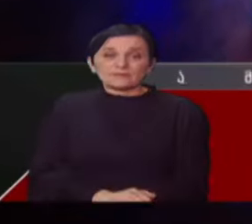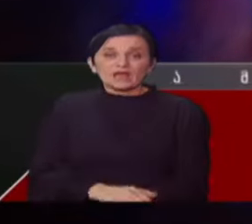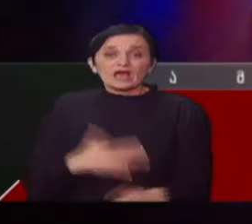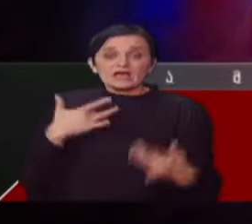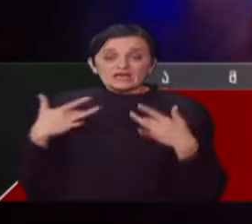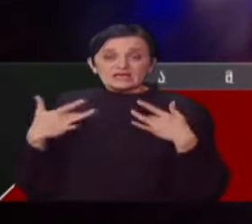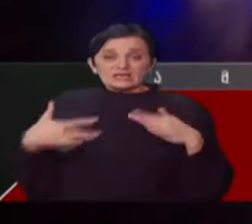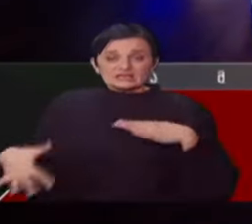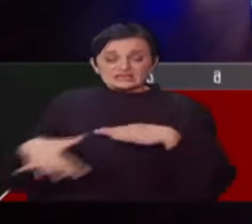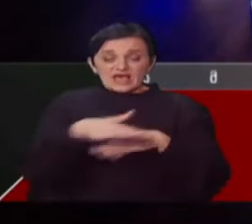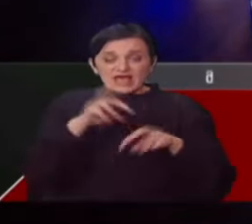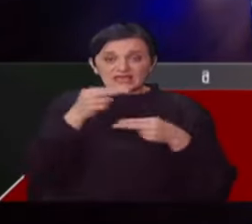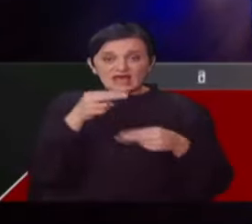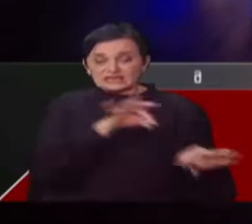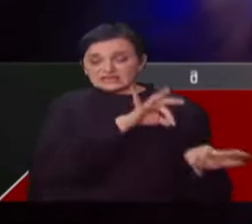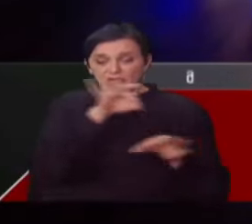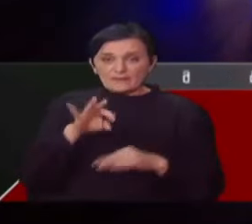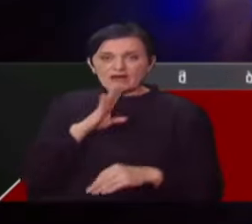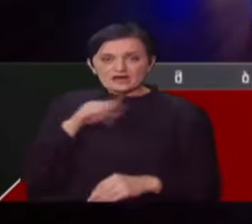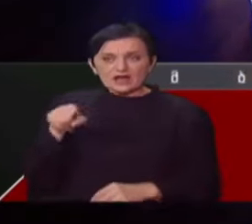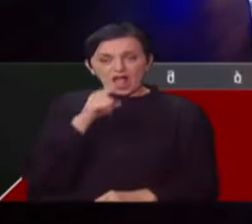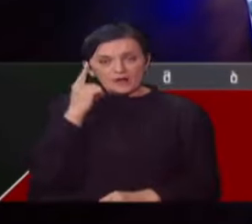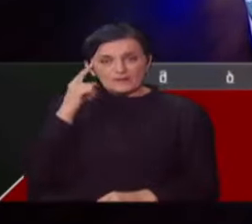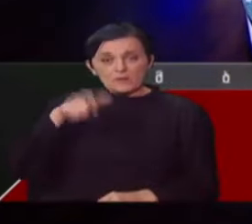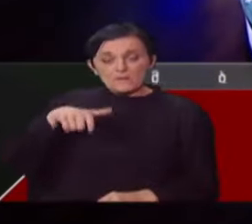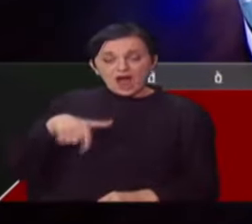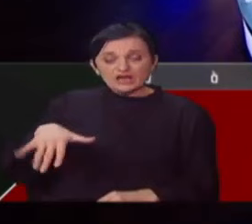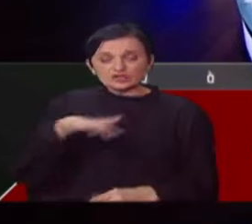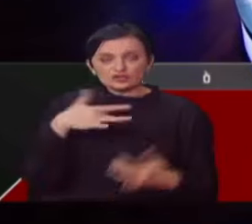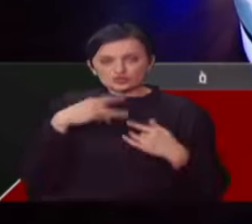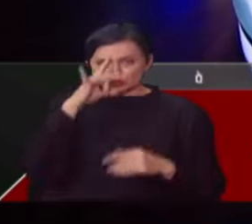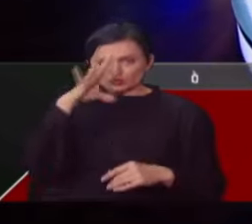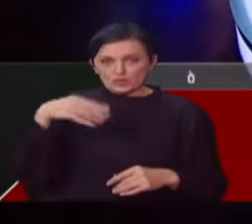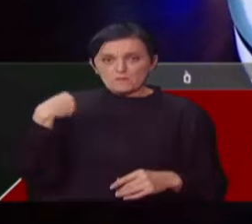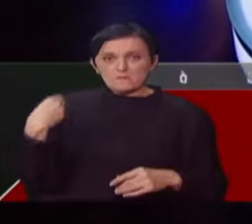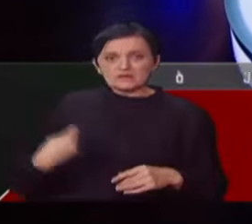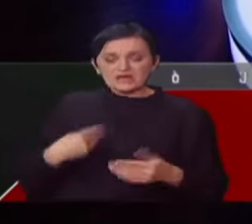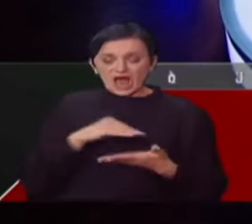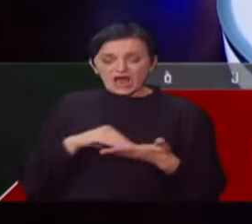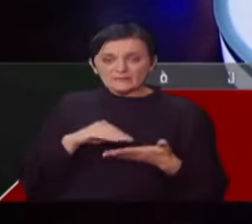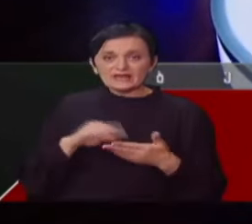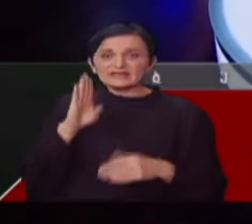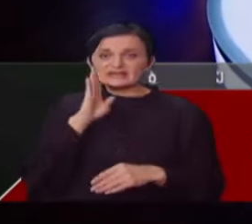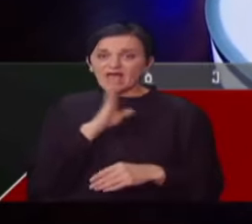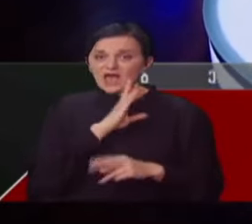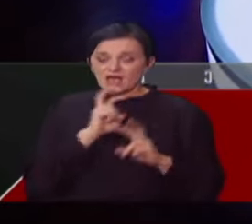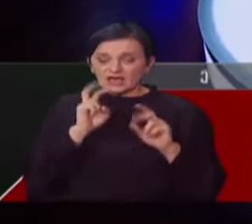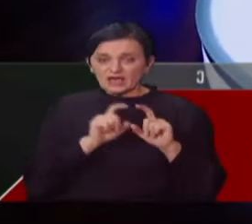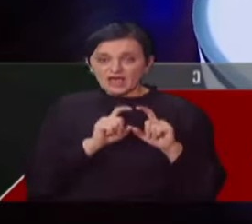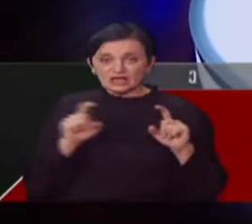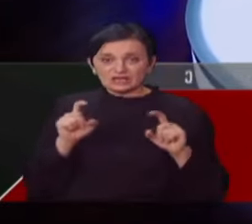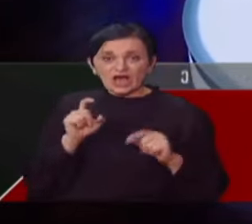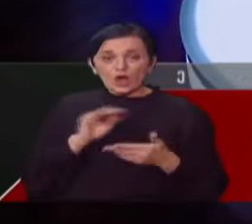scenaze gadet anuri tema romelic araert calls da apikrebs Marjanishvilis teatris khveshi tsnobili frangi dramaturgis pjesa Deda idgmeba. Floriana